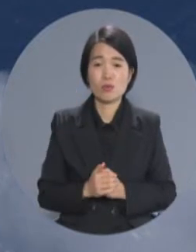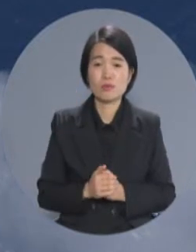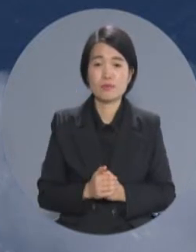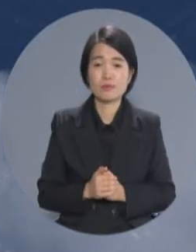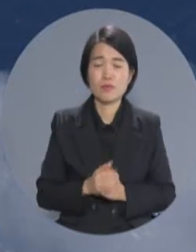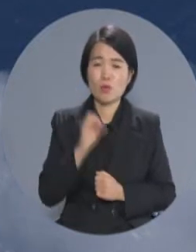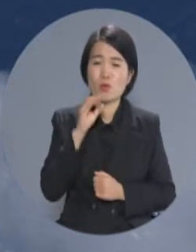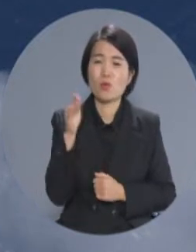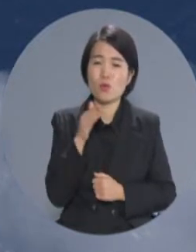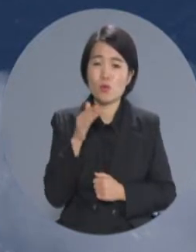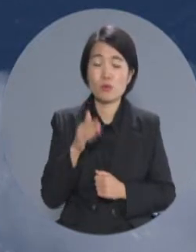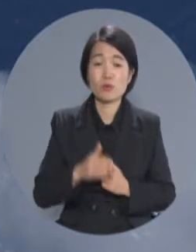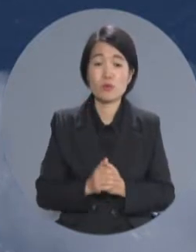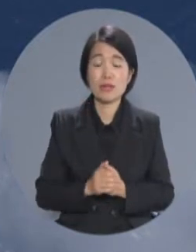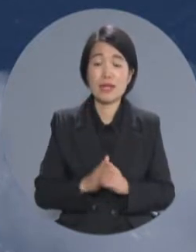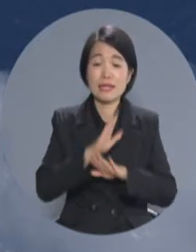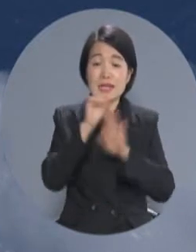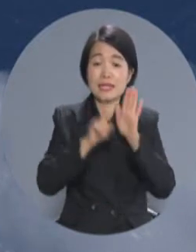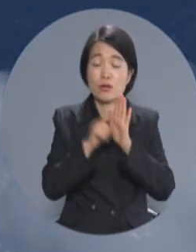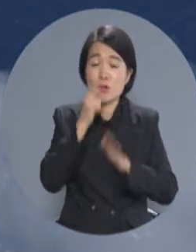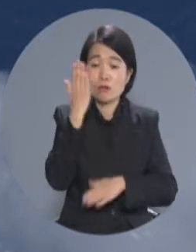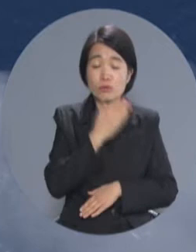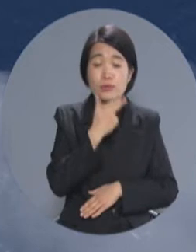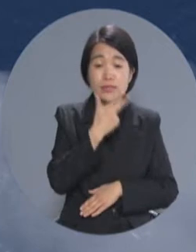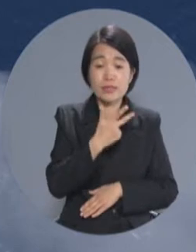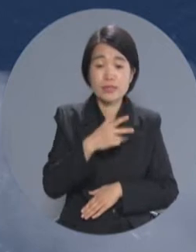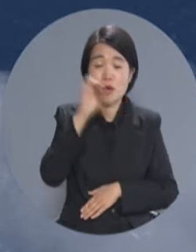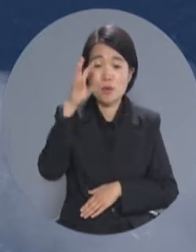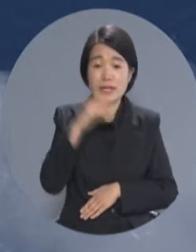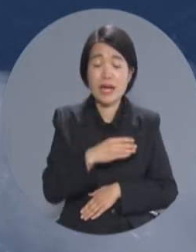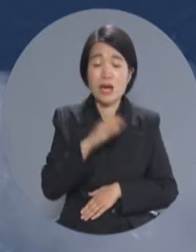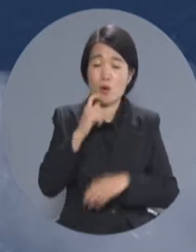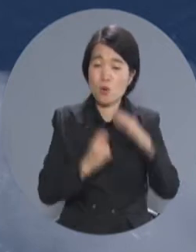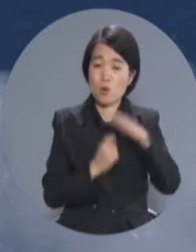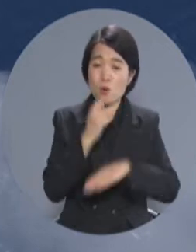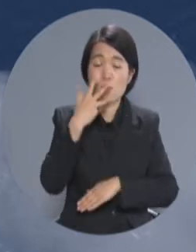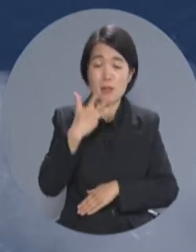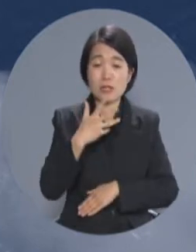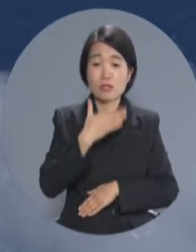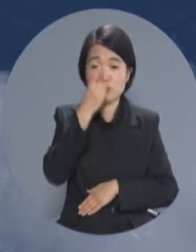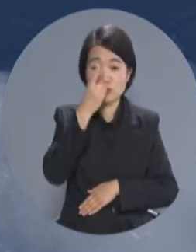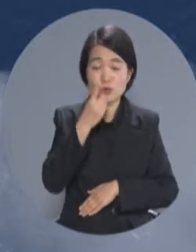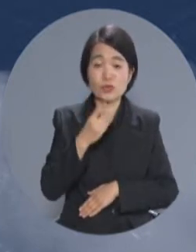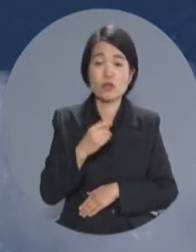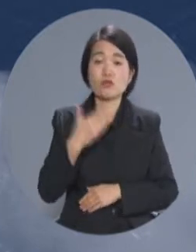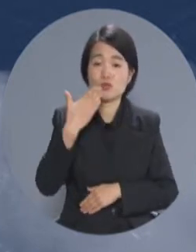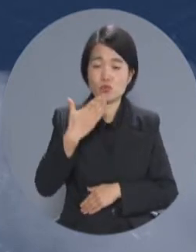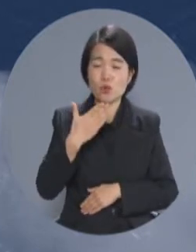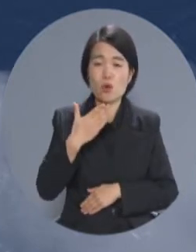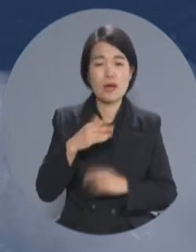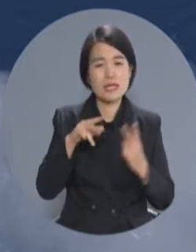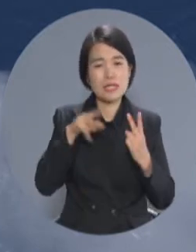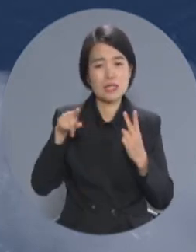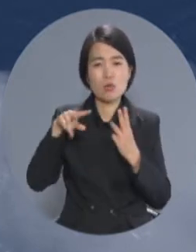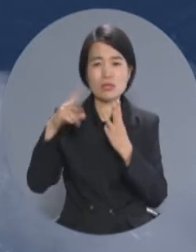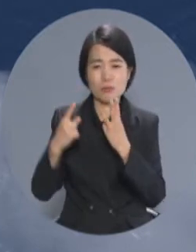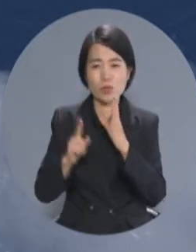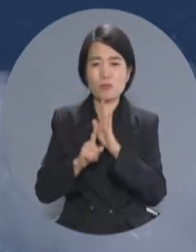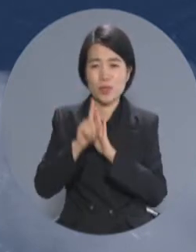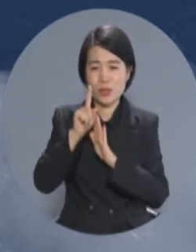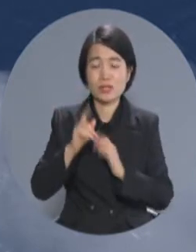안팎의 기온 보이겠고요 낮 기온은 여수가 7도 광양고흥 8도 순천은 9도로 오늘보다 23도 가량